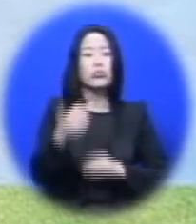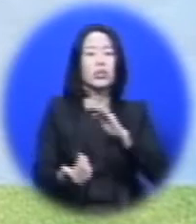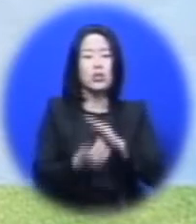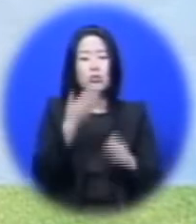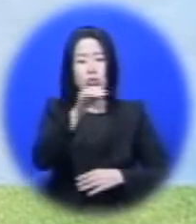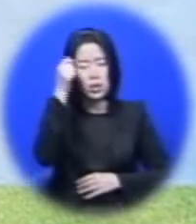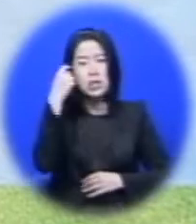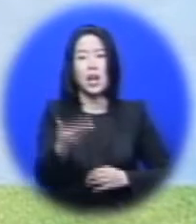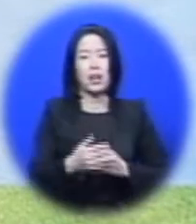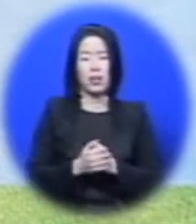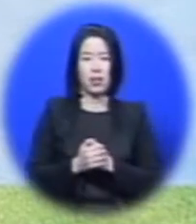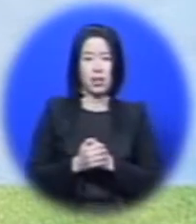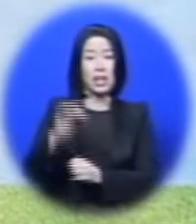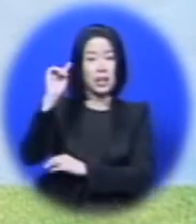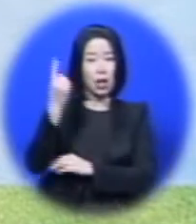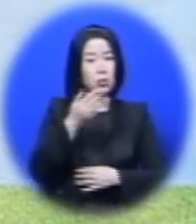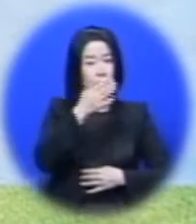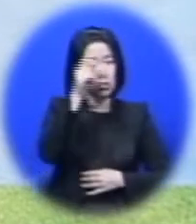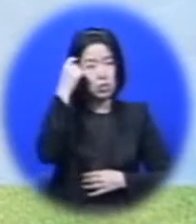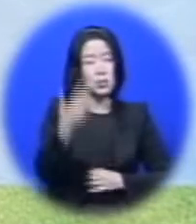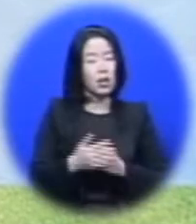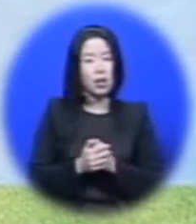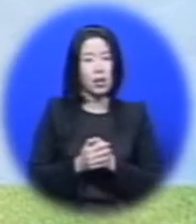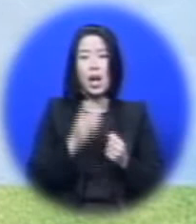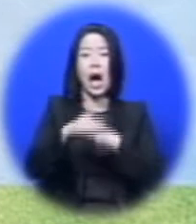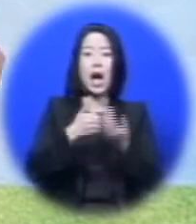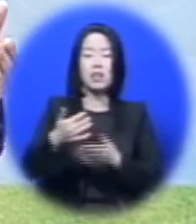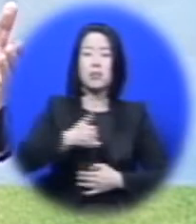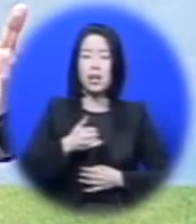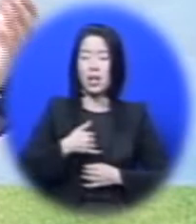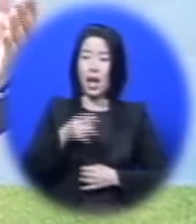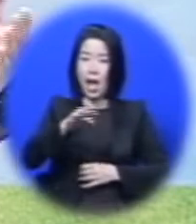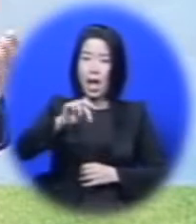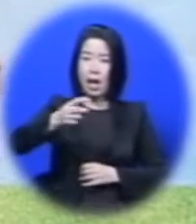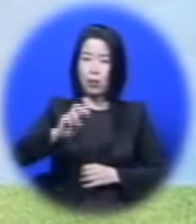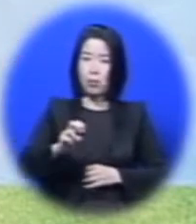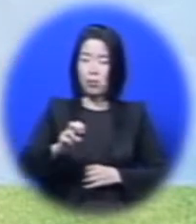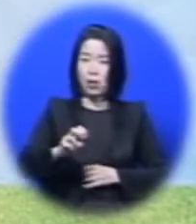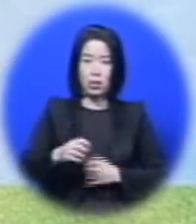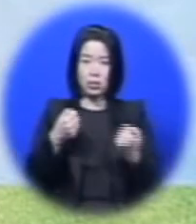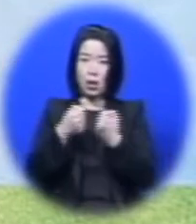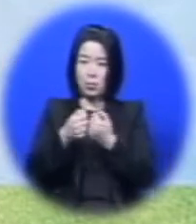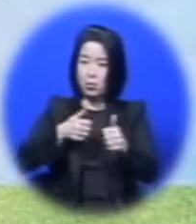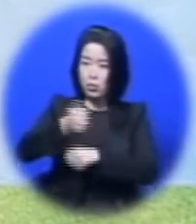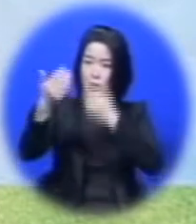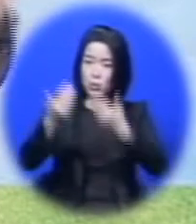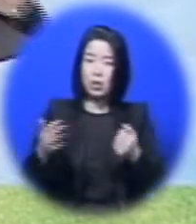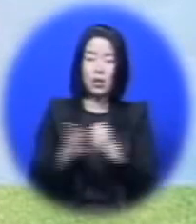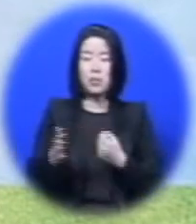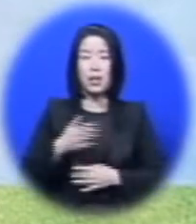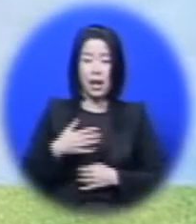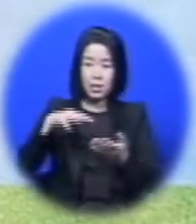거냐면 다윗이 이룰 겁니까? 하나님이 나에게 에돔과의 싸움에서 승리를 주셨으니 이제 나는